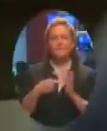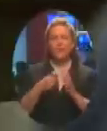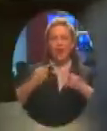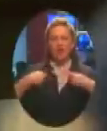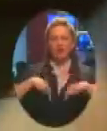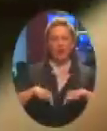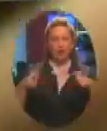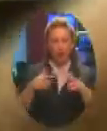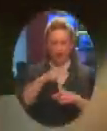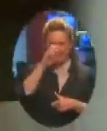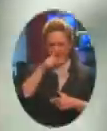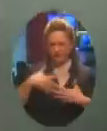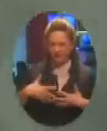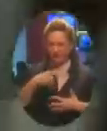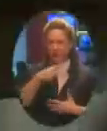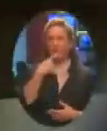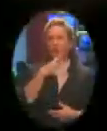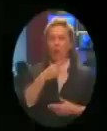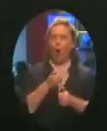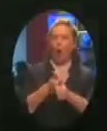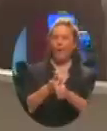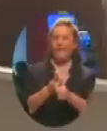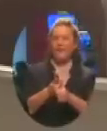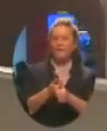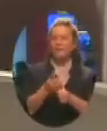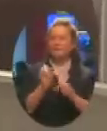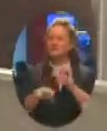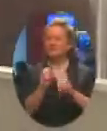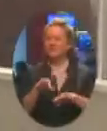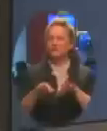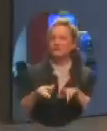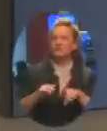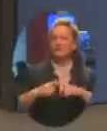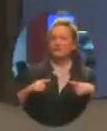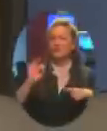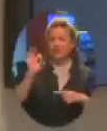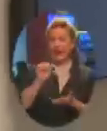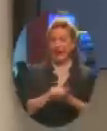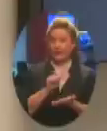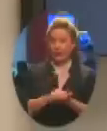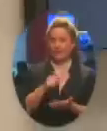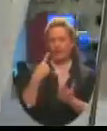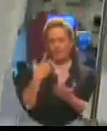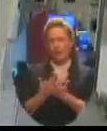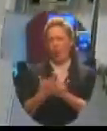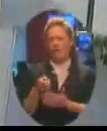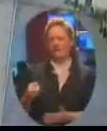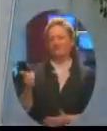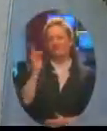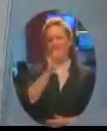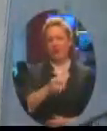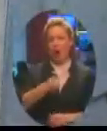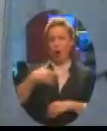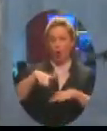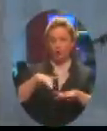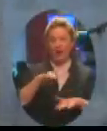דוד ביטן אמר כי הם עוקבים אחרי הפוסטים ברשתות החברתיות של עיתונאי התאגיד המוכיחים כמתנגדים לראש הממשלה, ואמירתו של